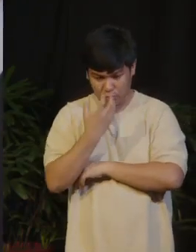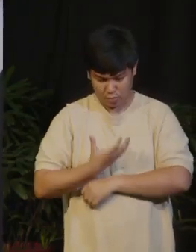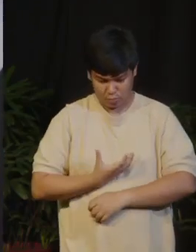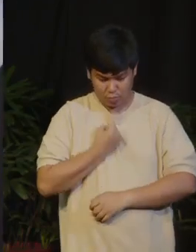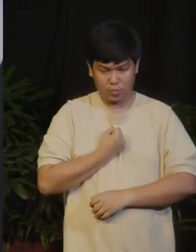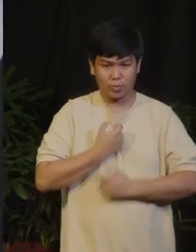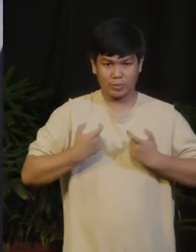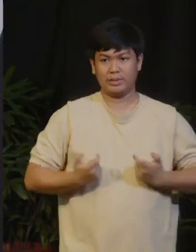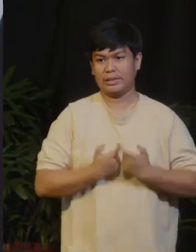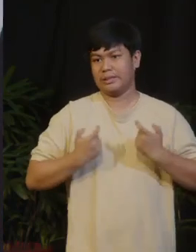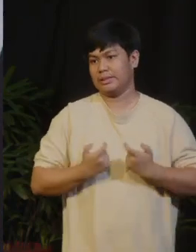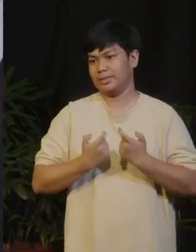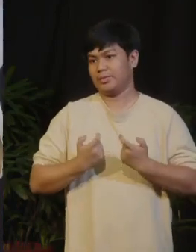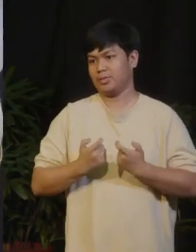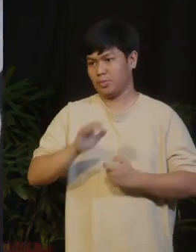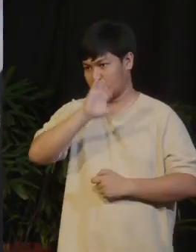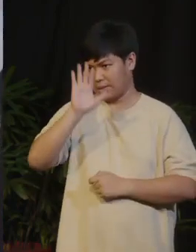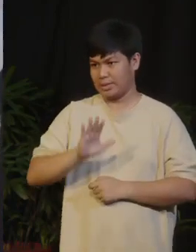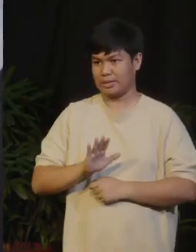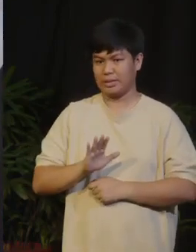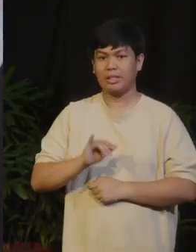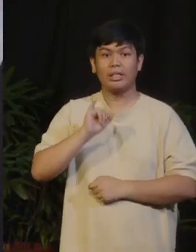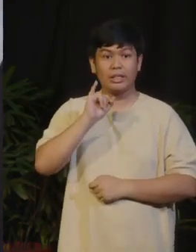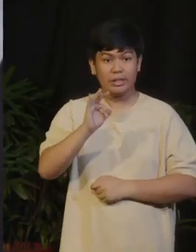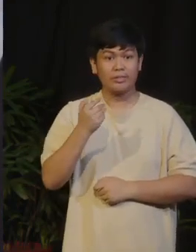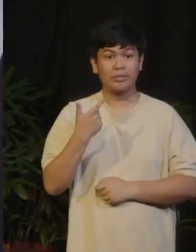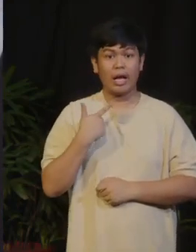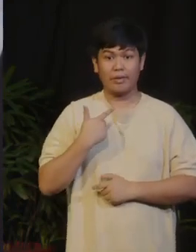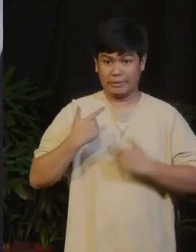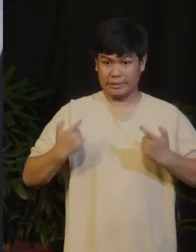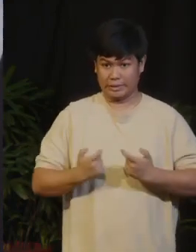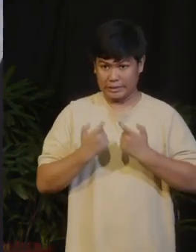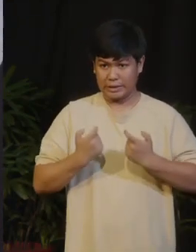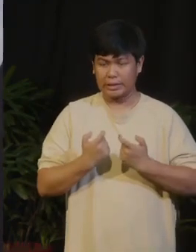sariling kakulangan upang